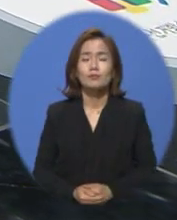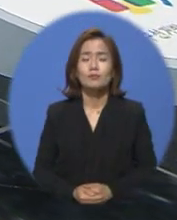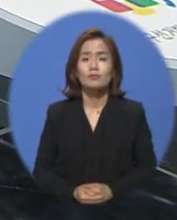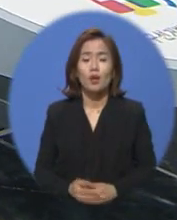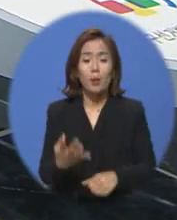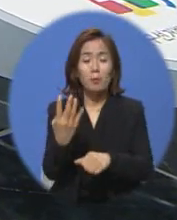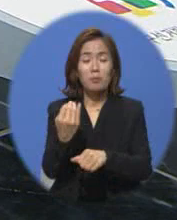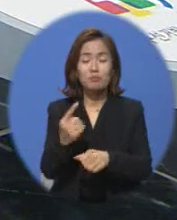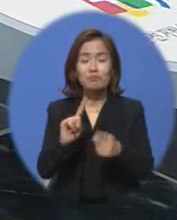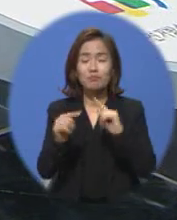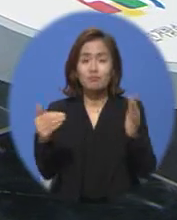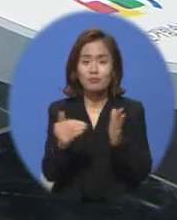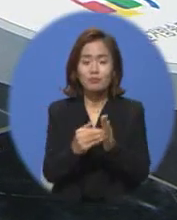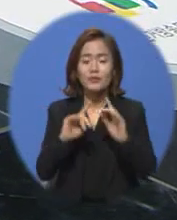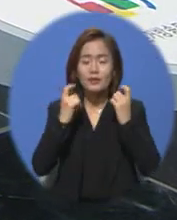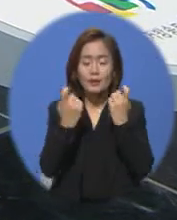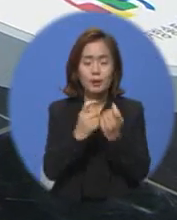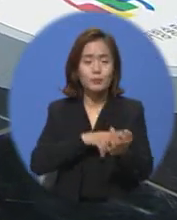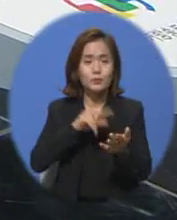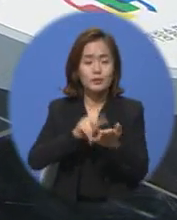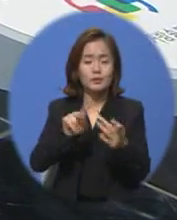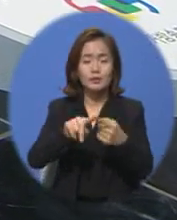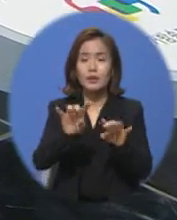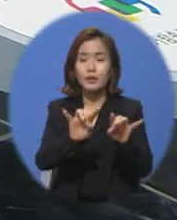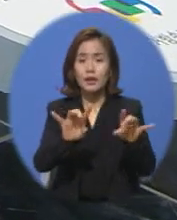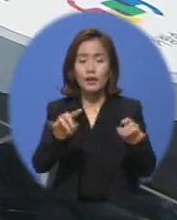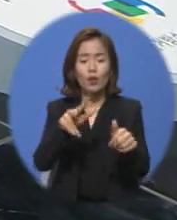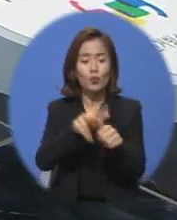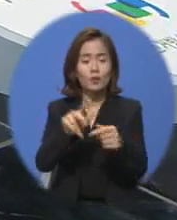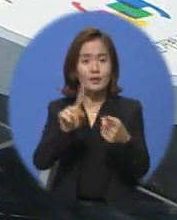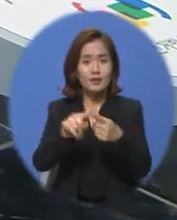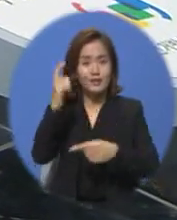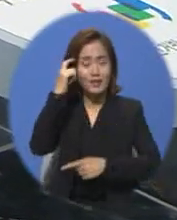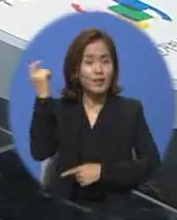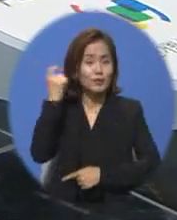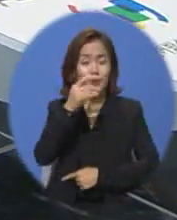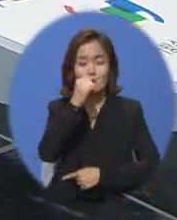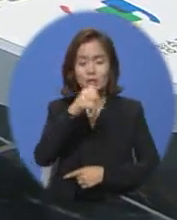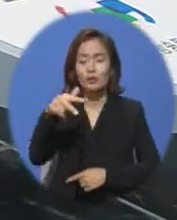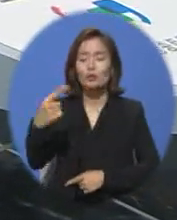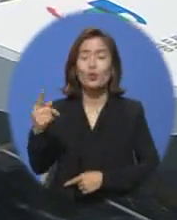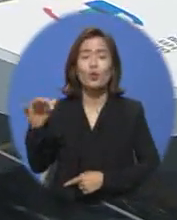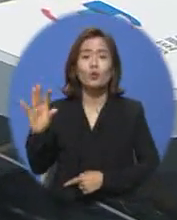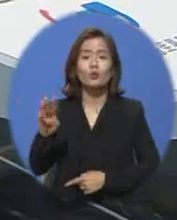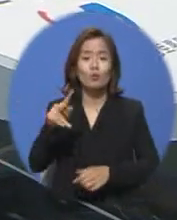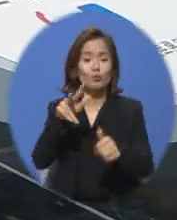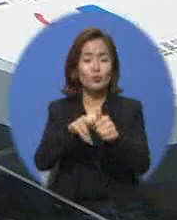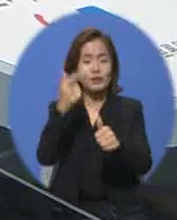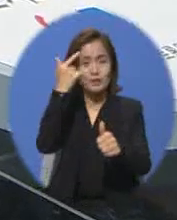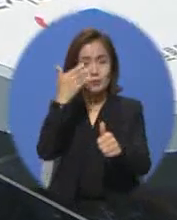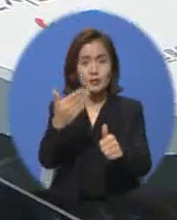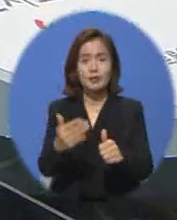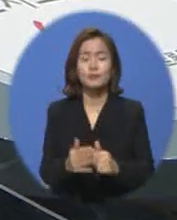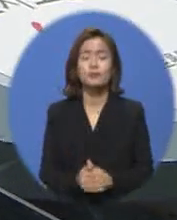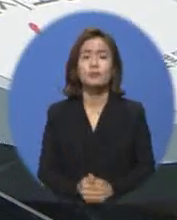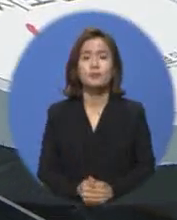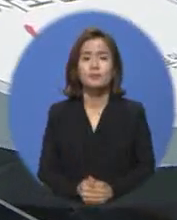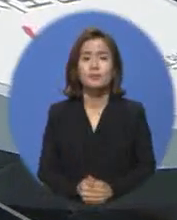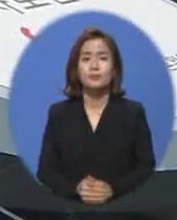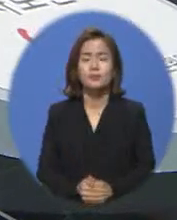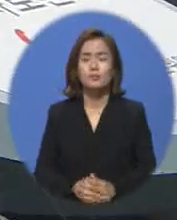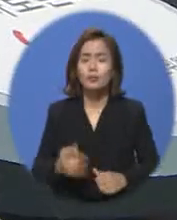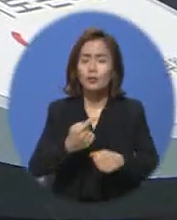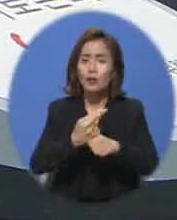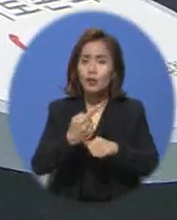의입장을들었습니다. 저희는각후보자의 개별적인정책의제에대한견해를경청하고있습니다.이번에는 조섭후보에게질문하겠습니다.내년에는